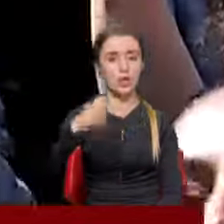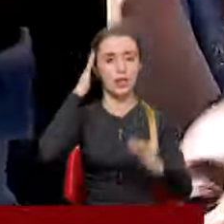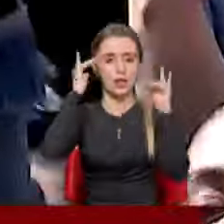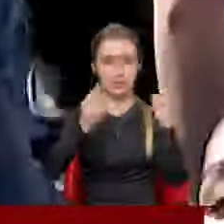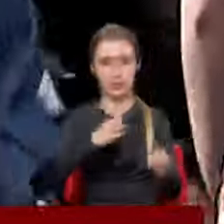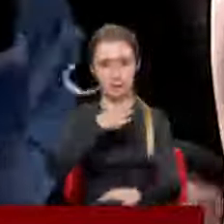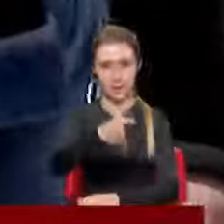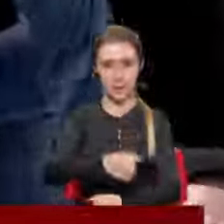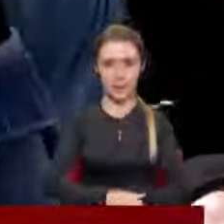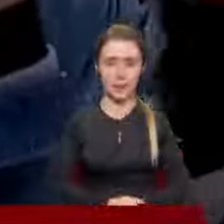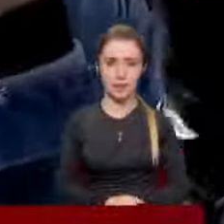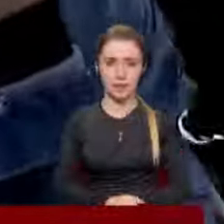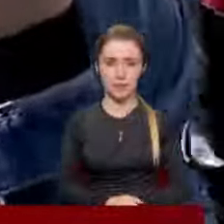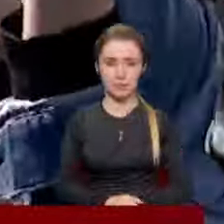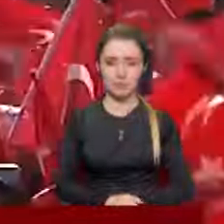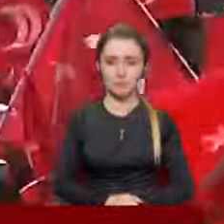Edirne'deydi.